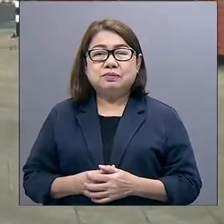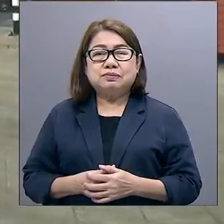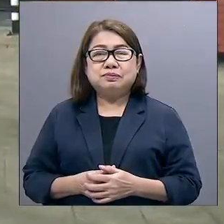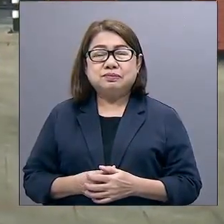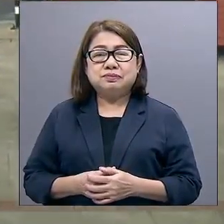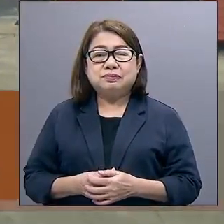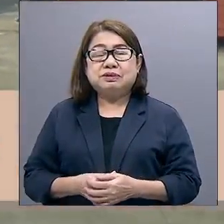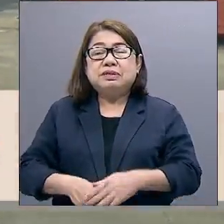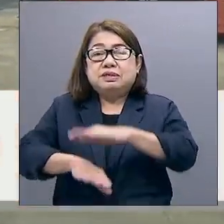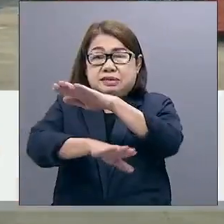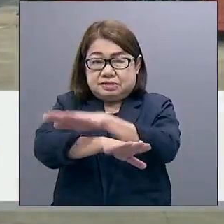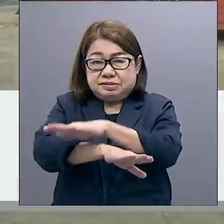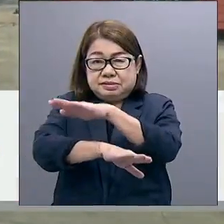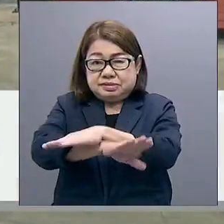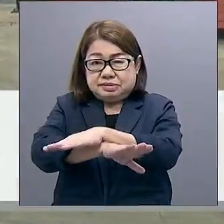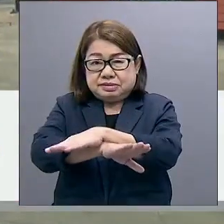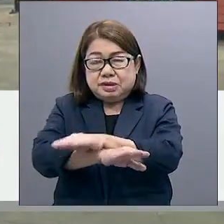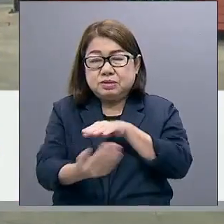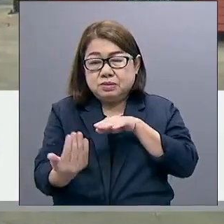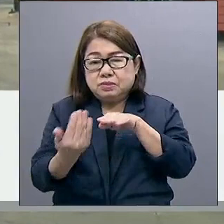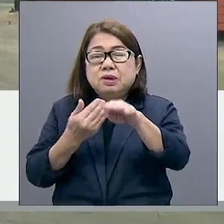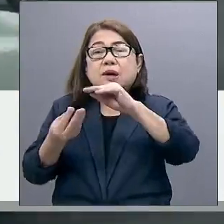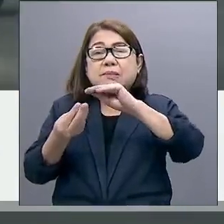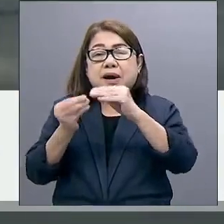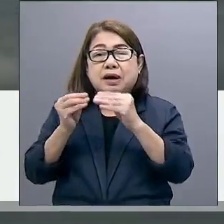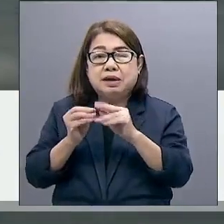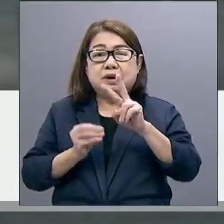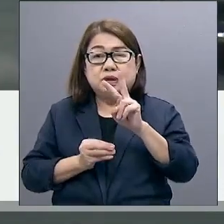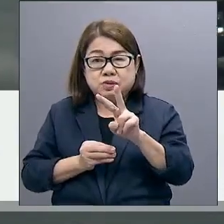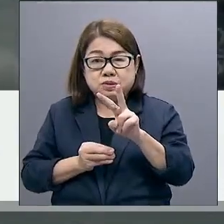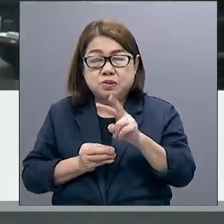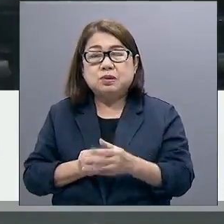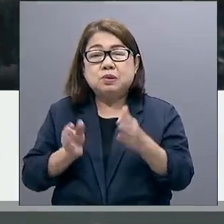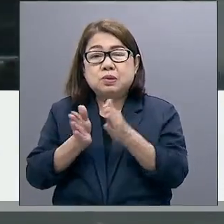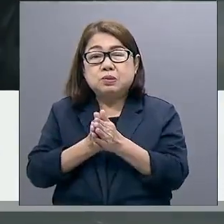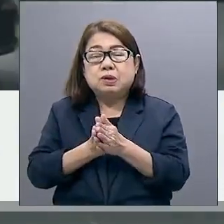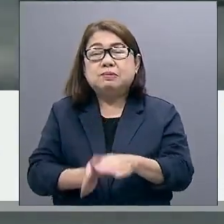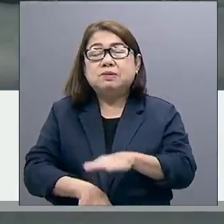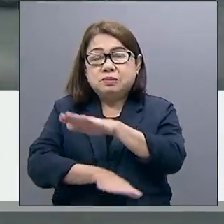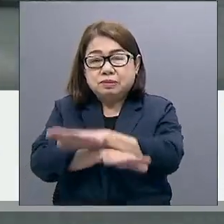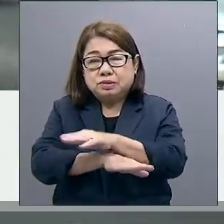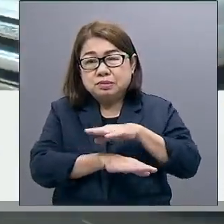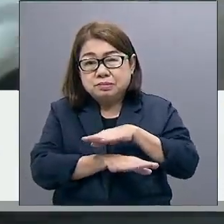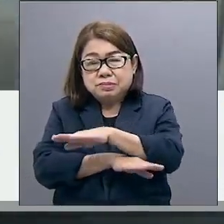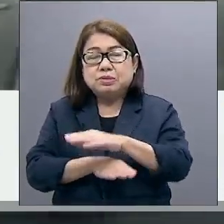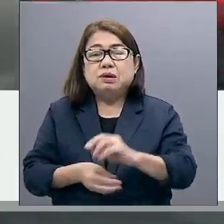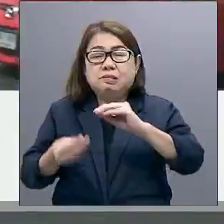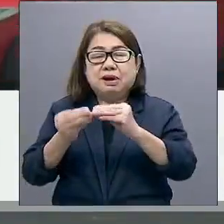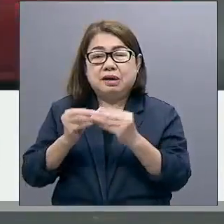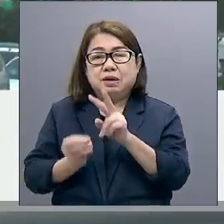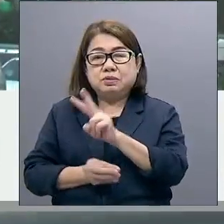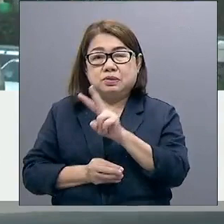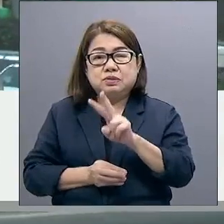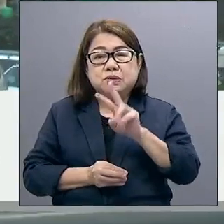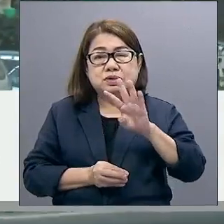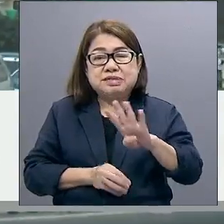จุดทางแยกตัดผ่านระหว่างถนนทางหลวงหมายเลข2หรือถนนมิตรภาพและถนนทางหลวงหมายเลข224แยกน